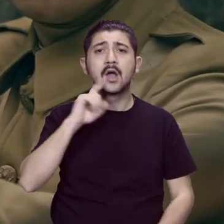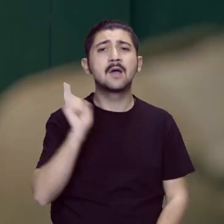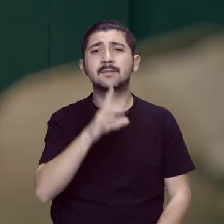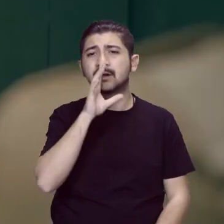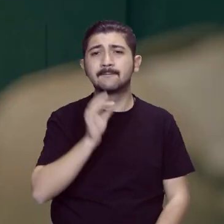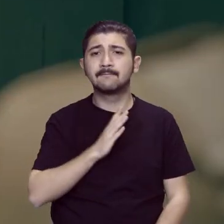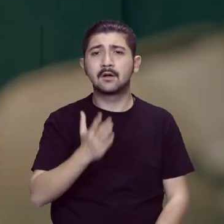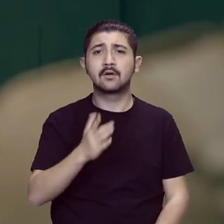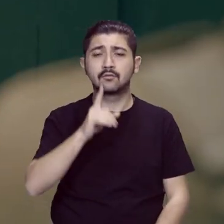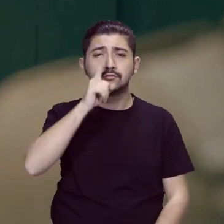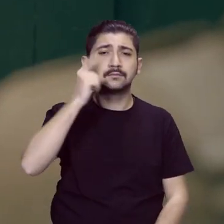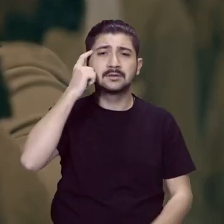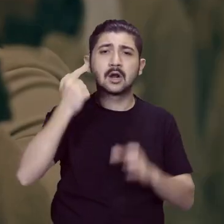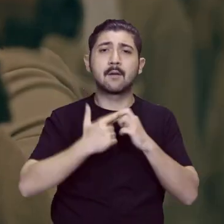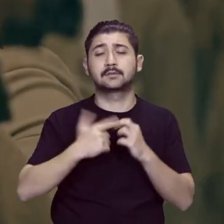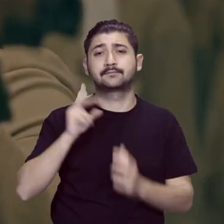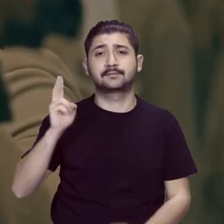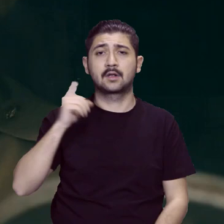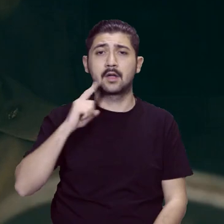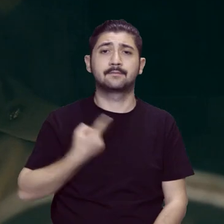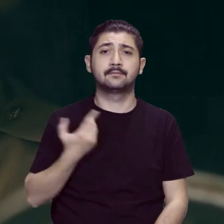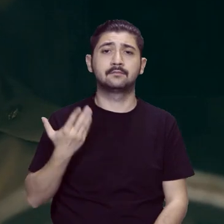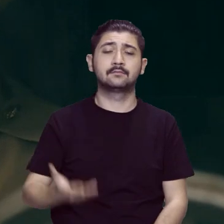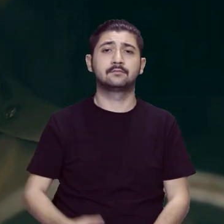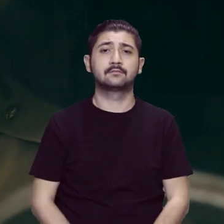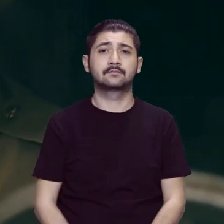geldiniz? Yüzbaşı Robert'ın.